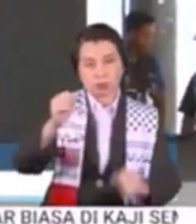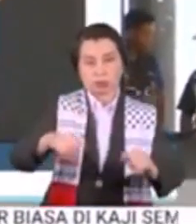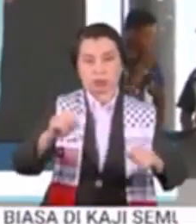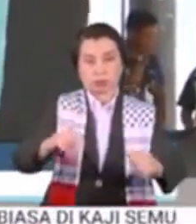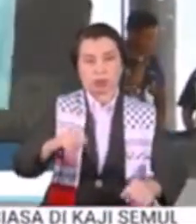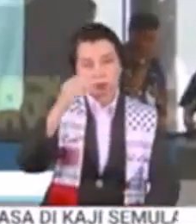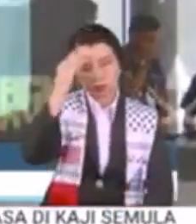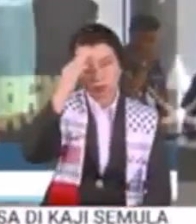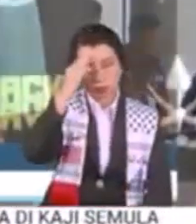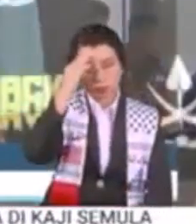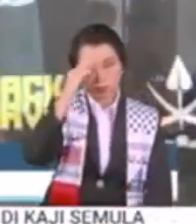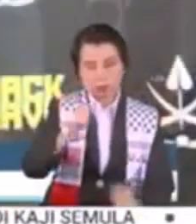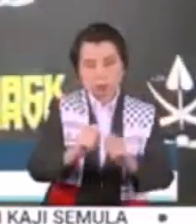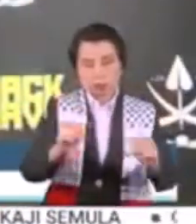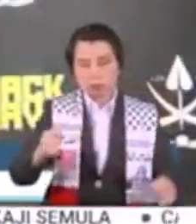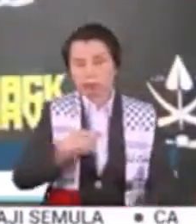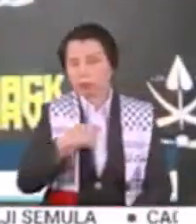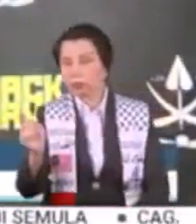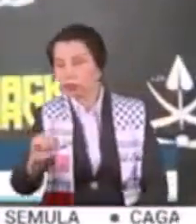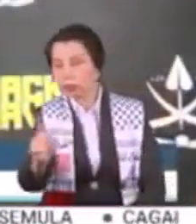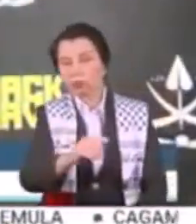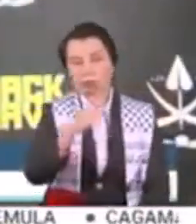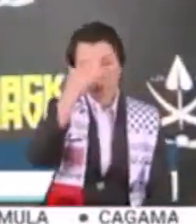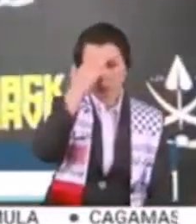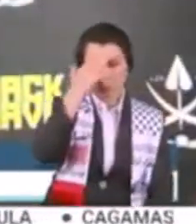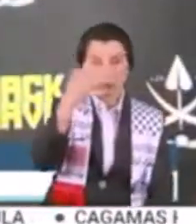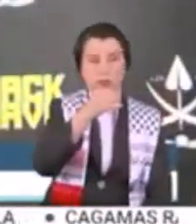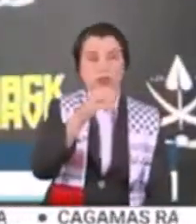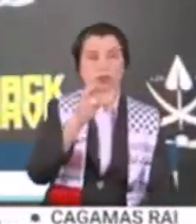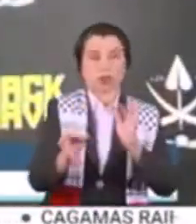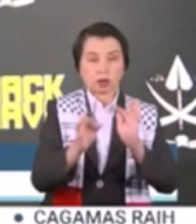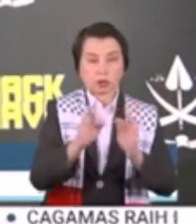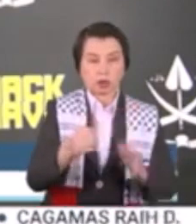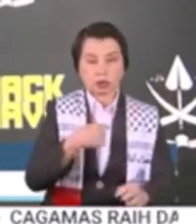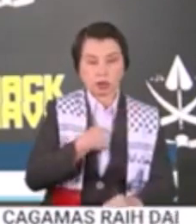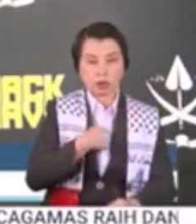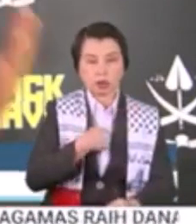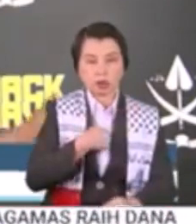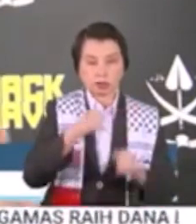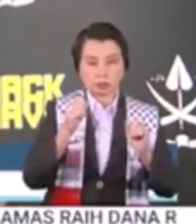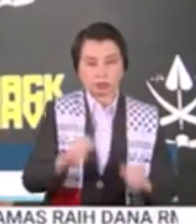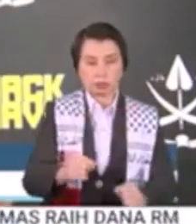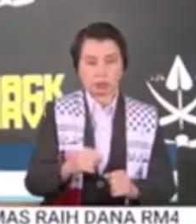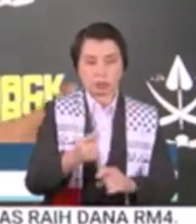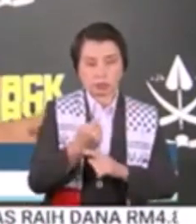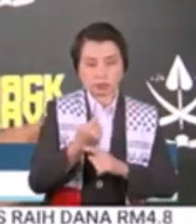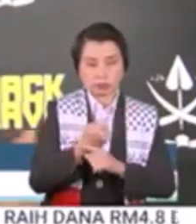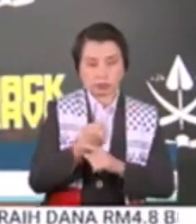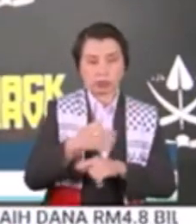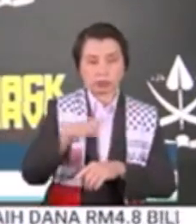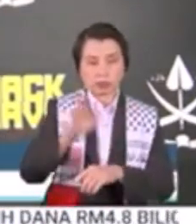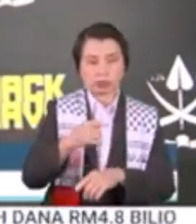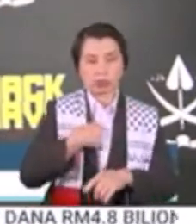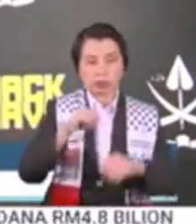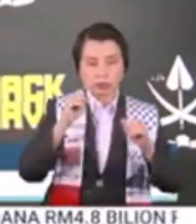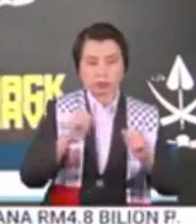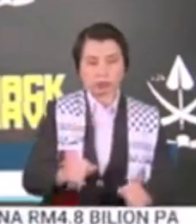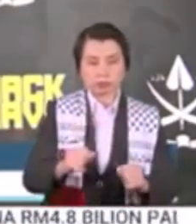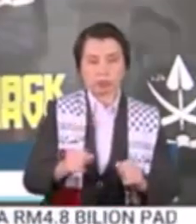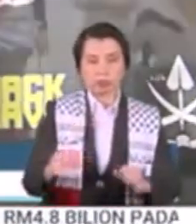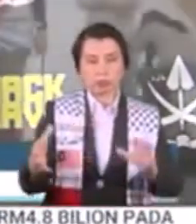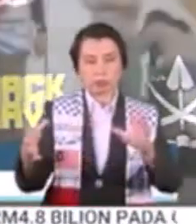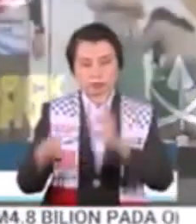tahu saya punya tempat kat mana dan saya kalau saya boleh training lebih lagi, saya boleh dekat dengan